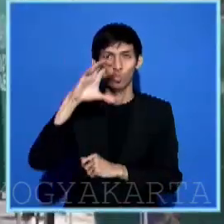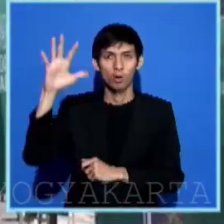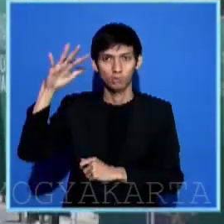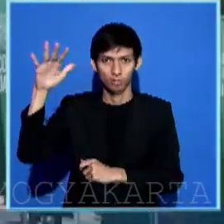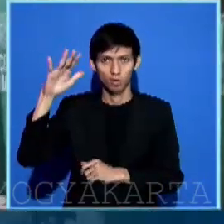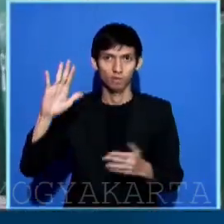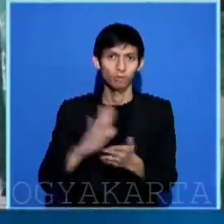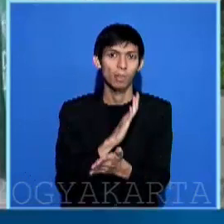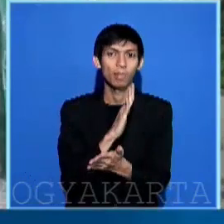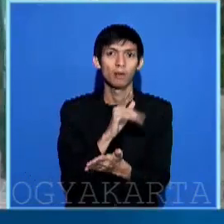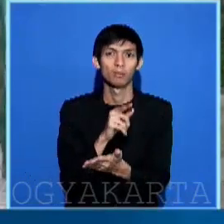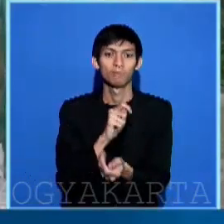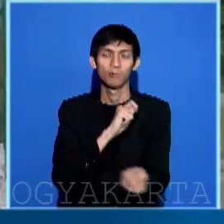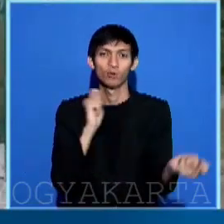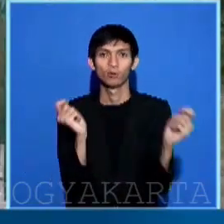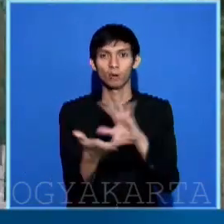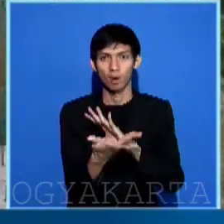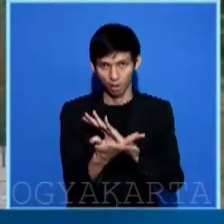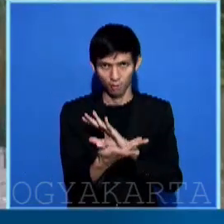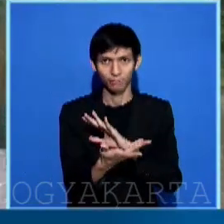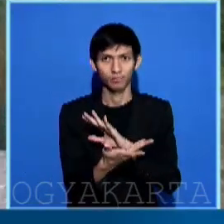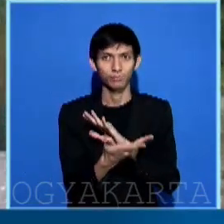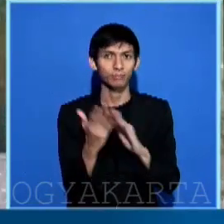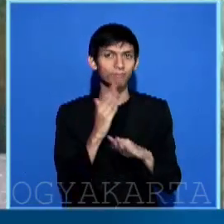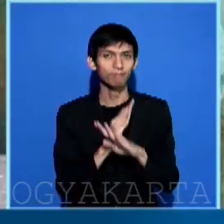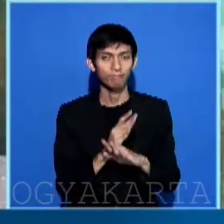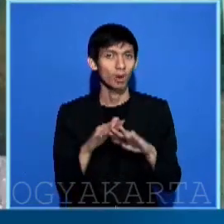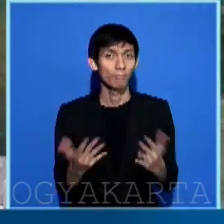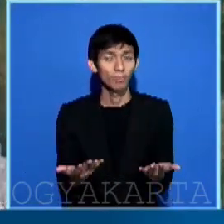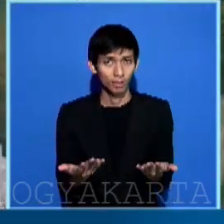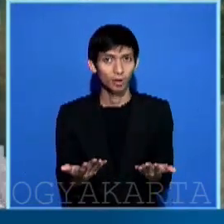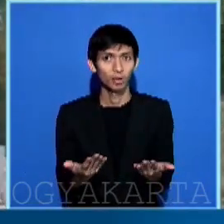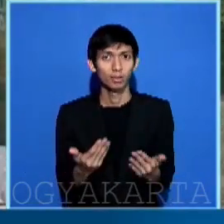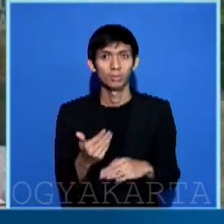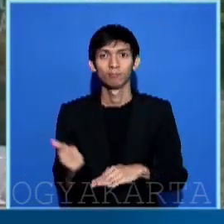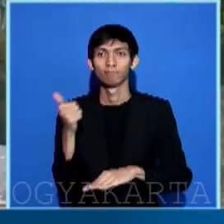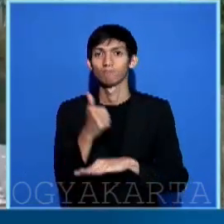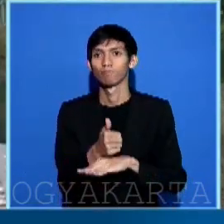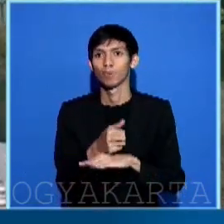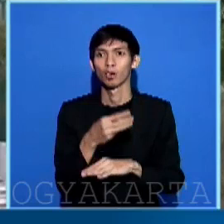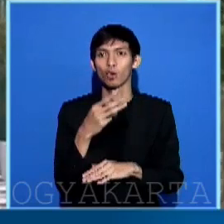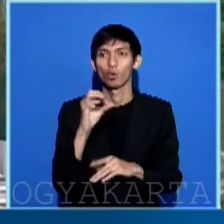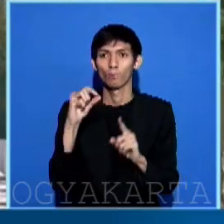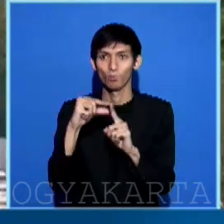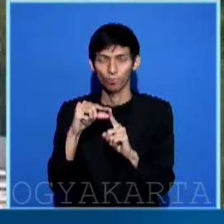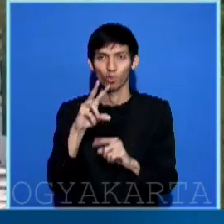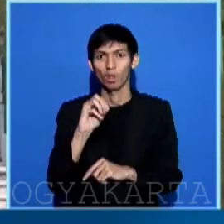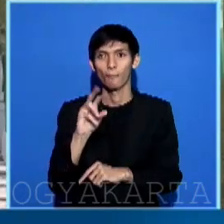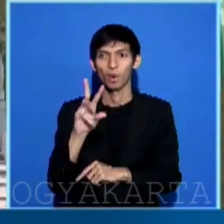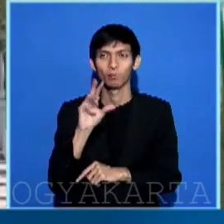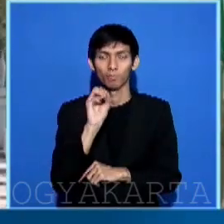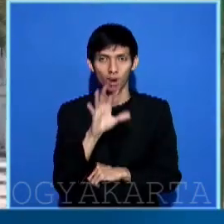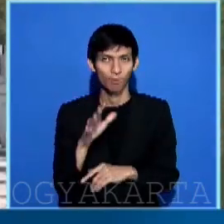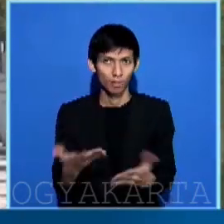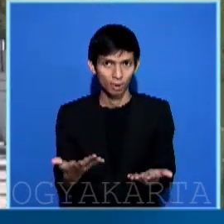bencana yang muncul dari perubahan iklim tersebut nah presiden kop 2 8 Sultan aljabar menyatakan bahwa dalam